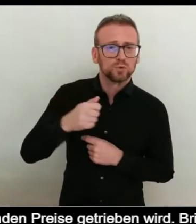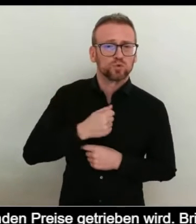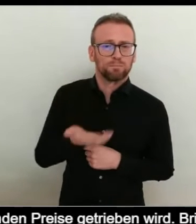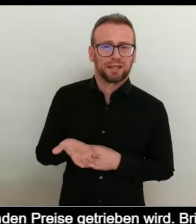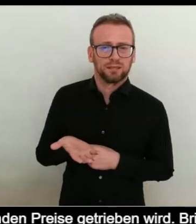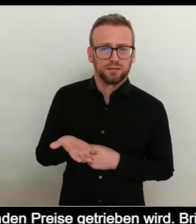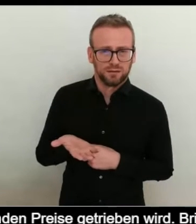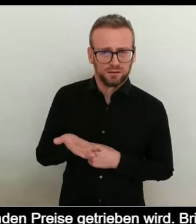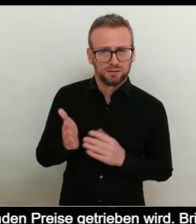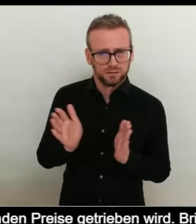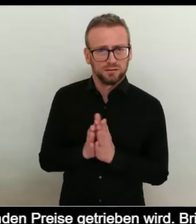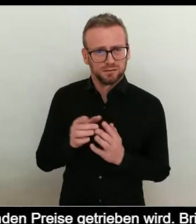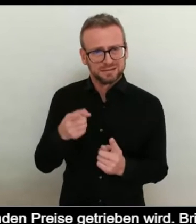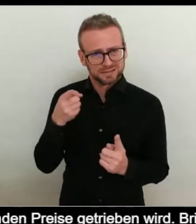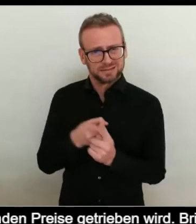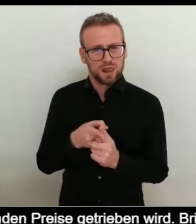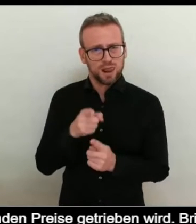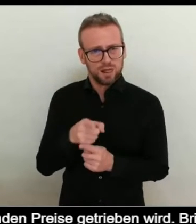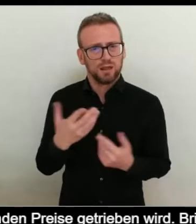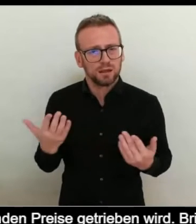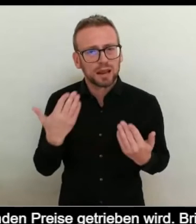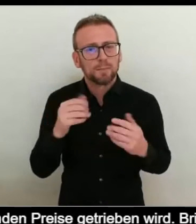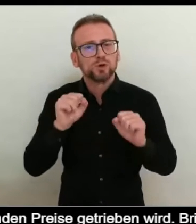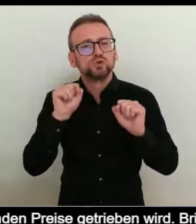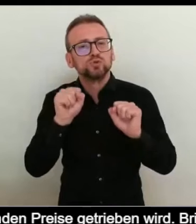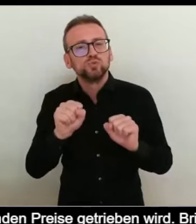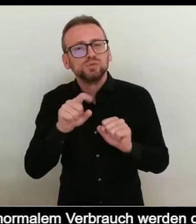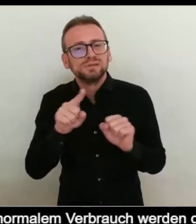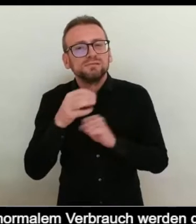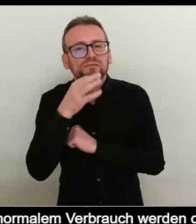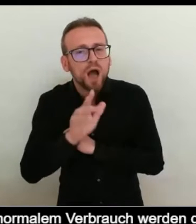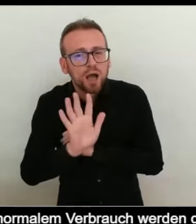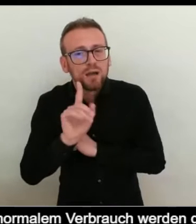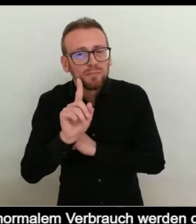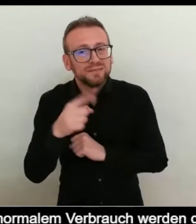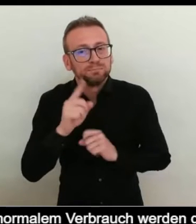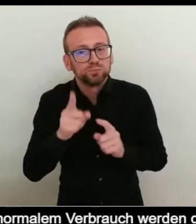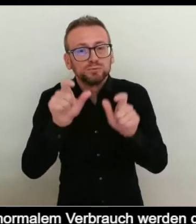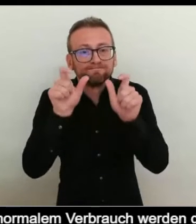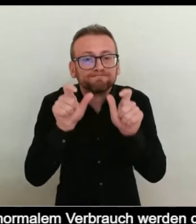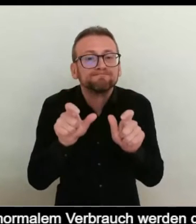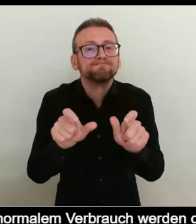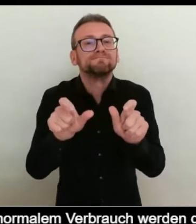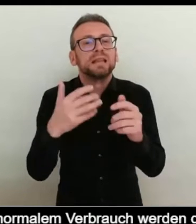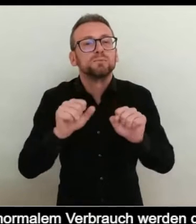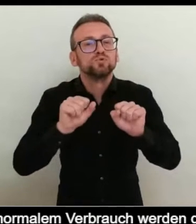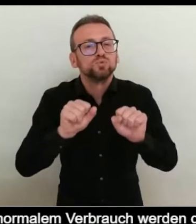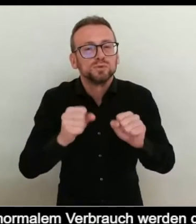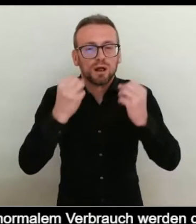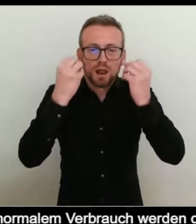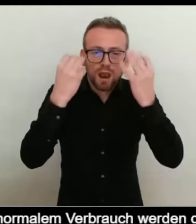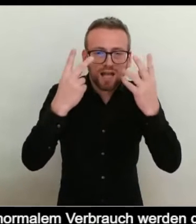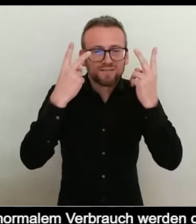Bundesratsinitiative haben wir schon eine eingebracht. In der vergangenen Bundesratssitzung, wo die eben angesprochenen Themen alle aufgerufen sind,